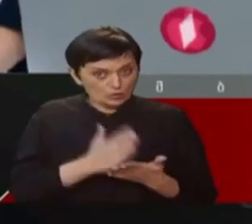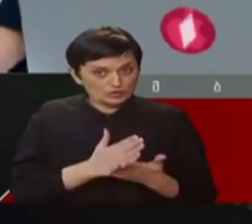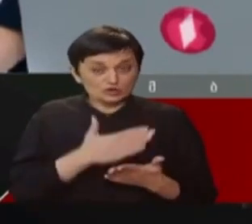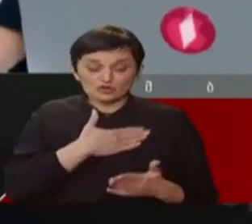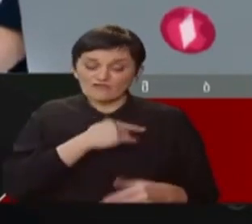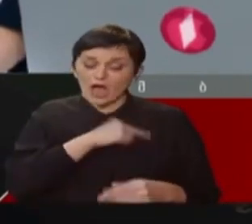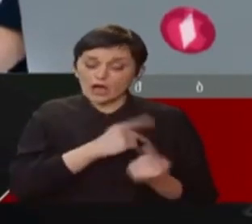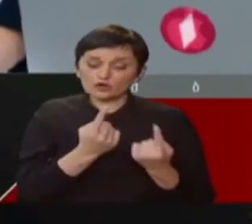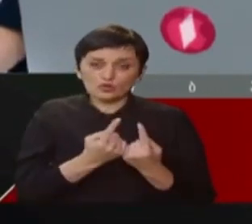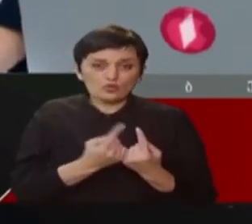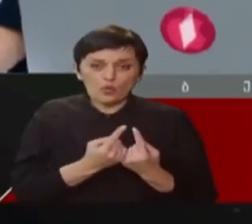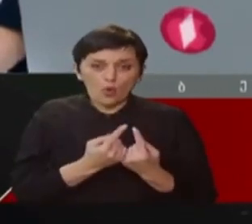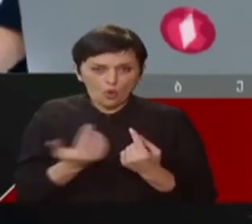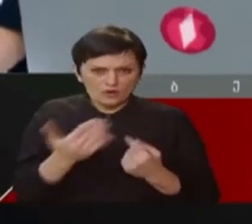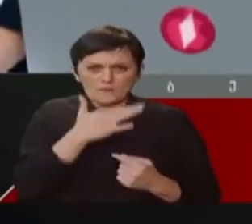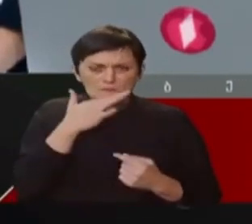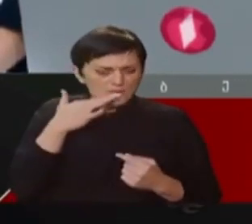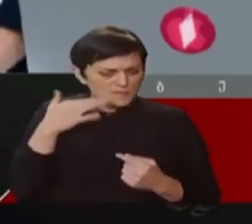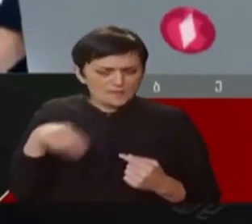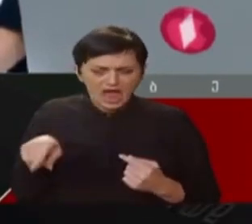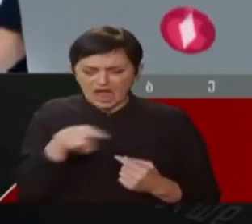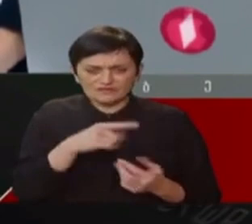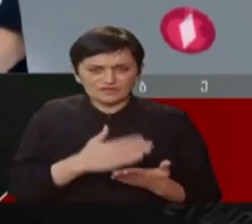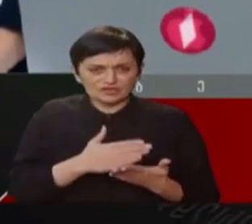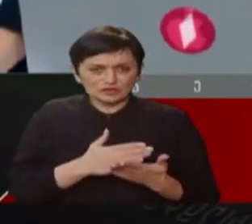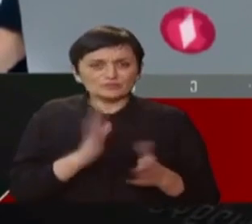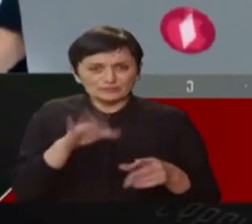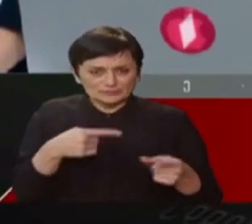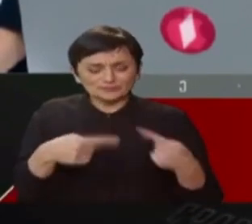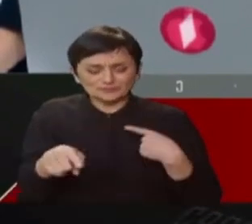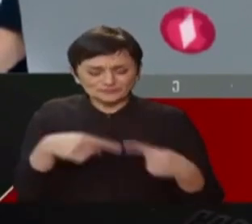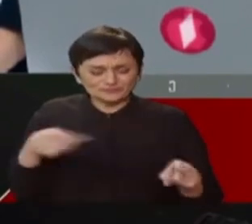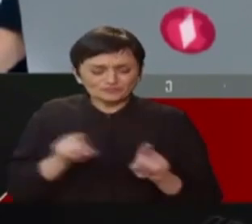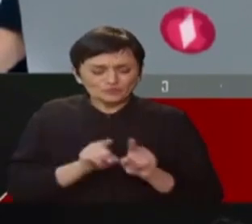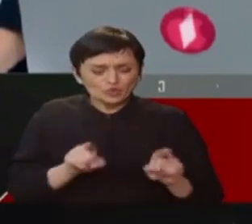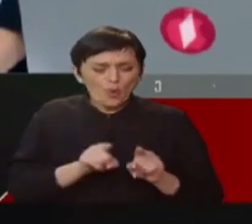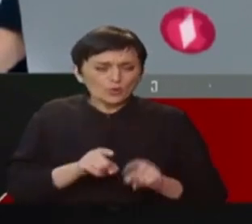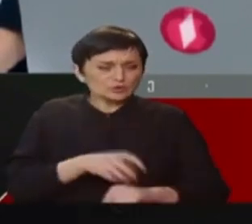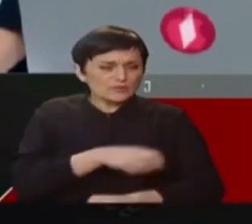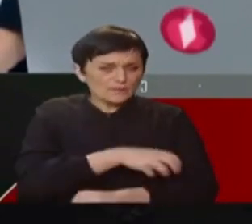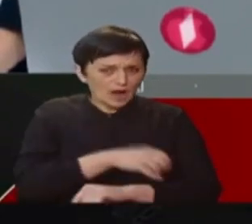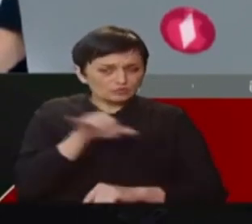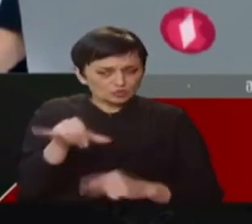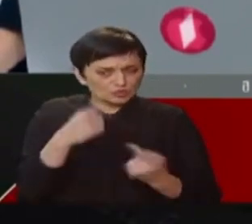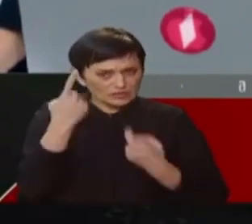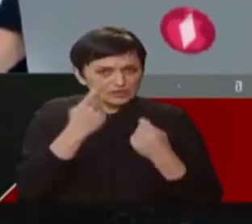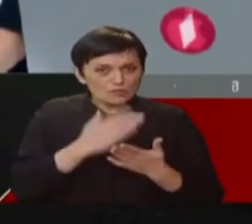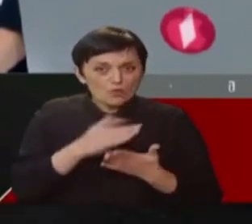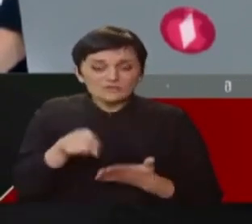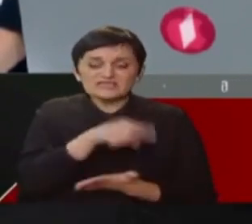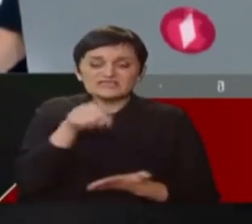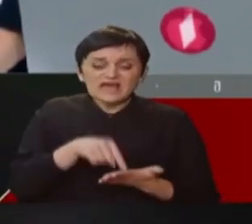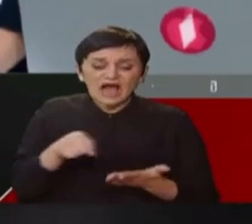ჩვენს კოლეგებს, არ ჩემი კოლეგები მოგეხსენებათ, ბევრია და სხვადასხვანაირი შინაარსი და ხასიათი. ოპოზიციურ პარტიებში თუ გაქვთ ინფორმაცია, როგორ არიან თქვა ამ